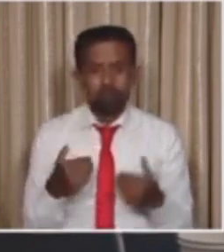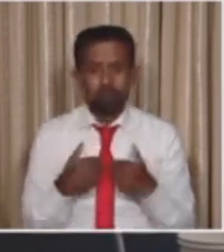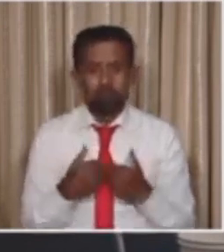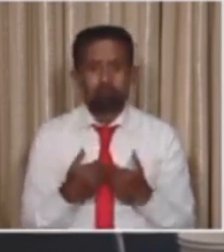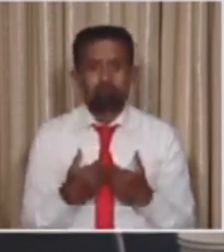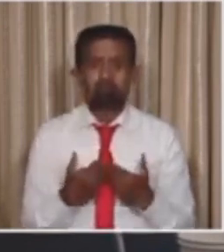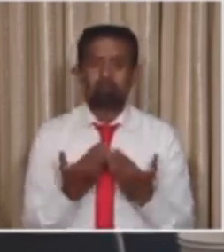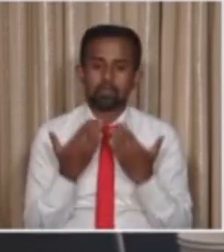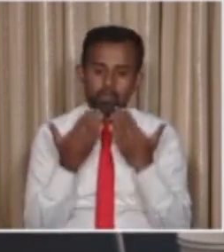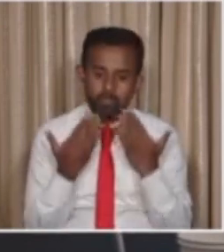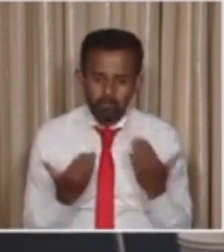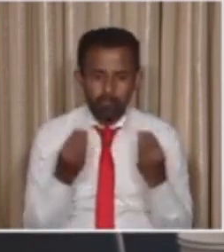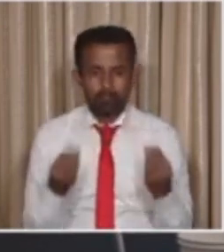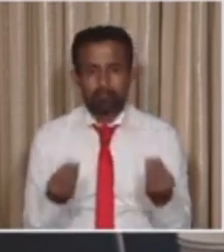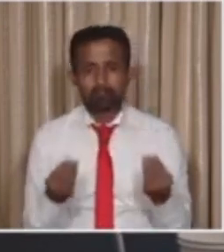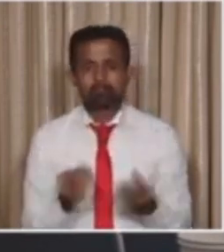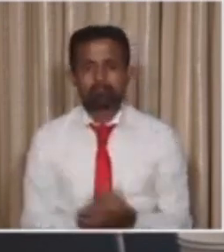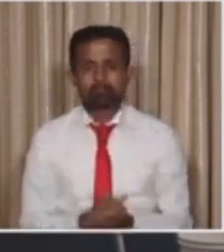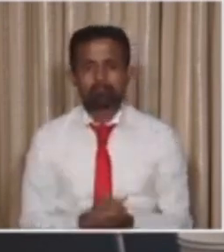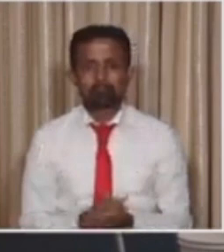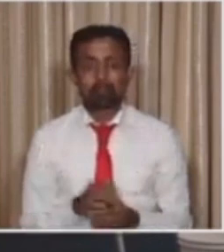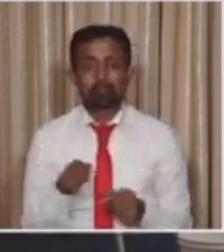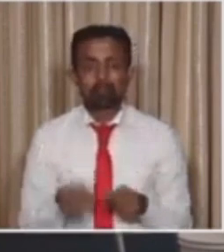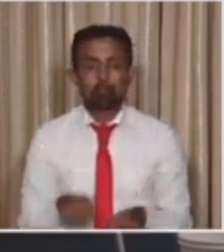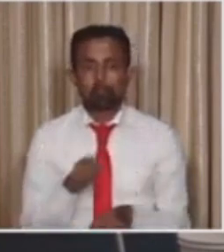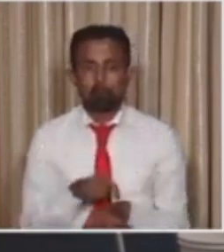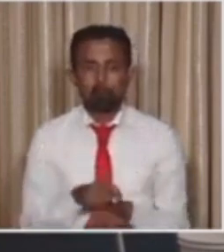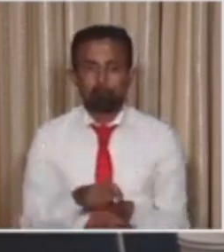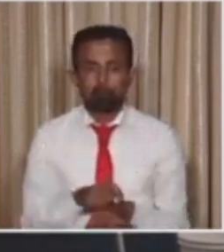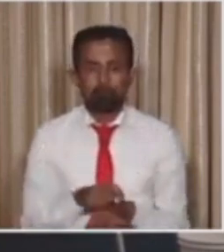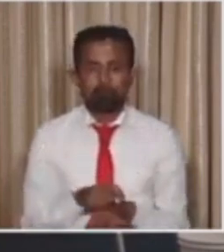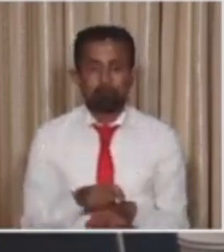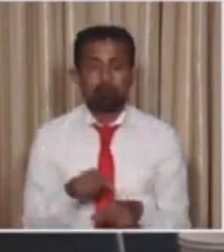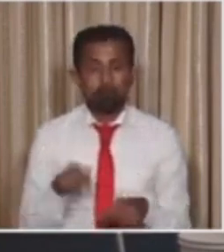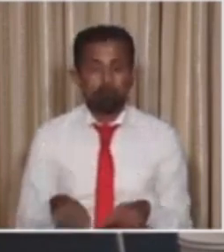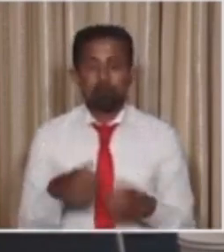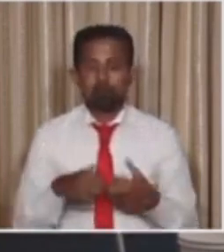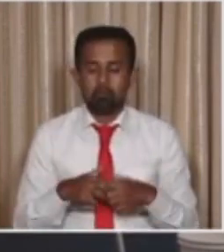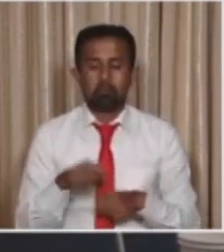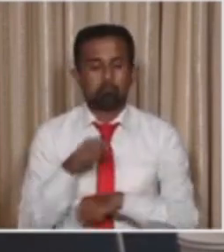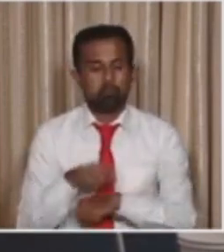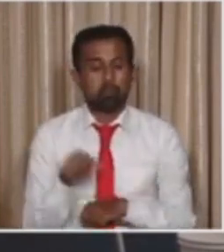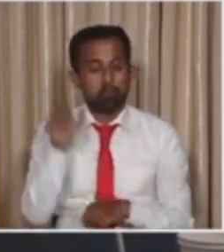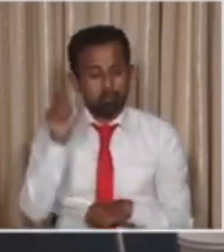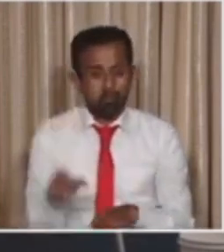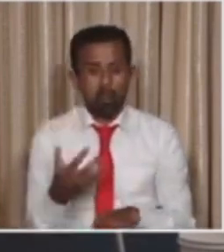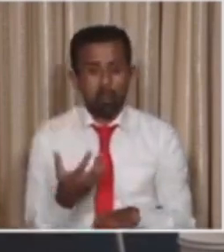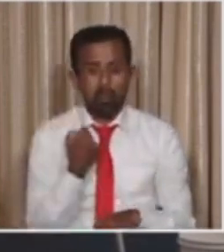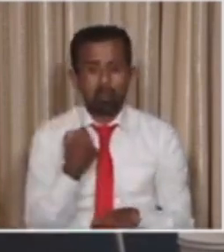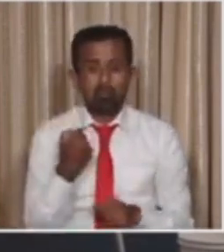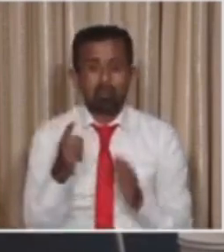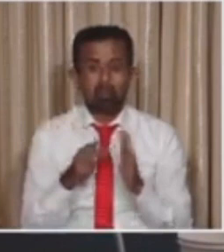தெரிவித்துக் கொள்ள வேண்டும். ஒரு இக்கட்டான நிலையிலே, இவ்வாறான ஒரு சூழ்நிலையிலே அவர் இந்த நாணய நிதியத்தோடு